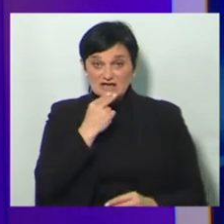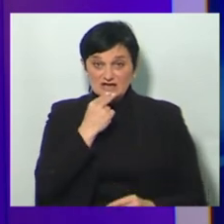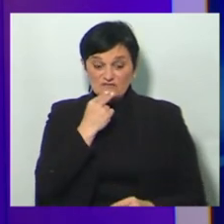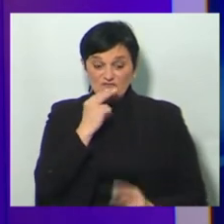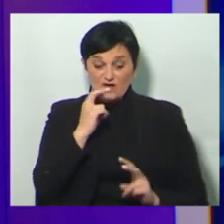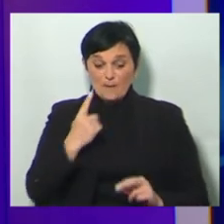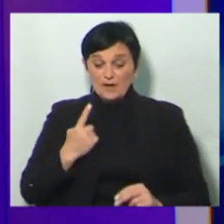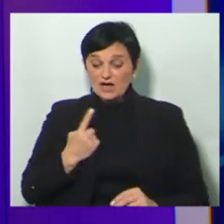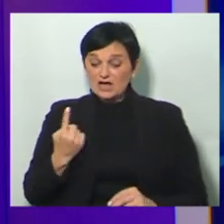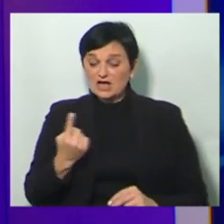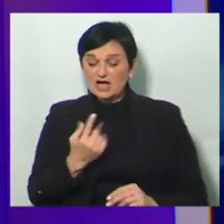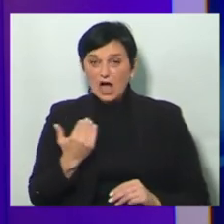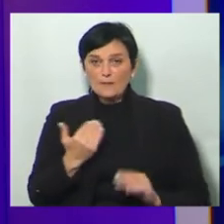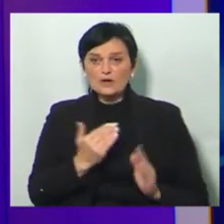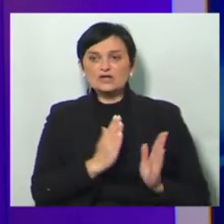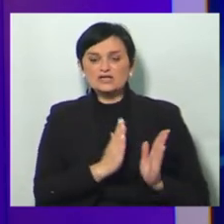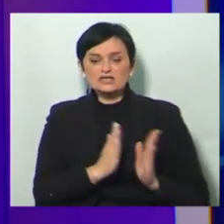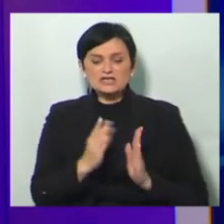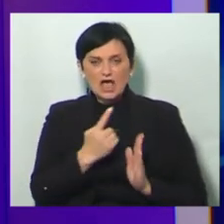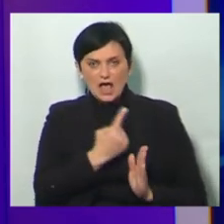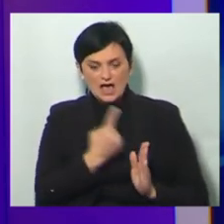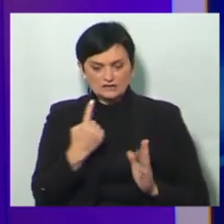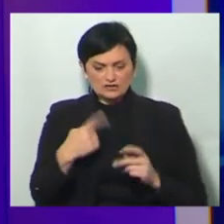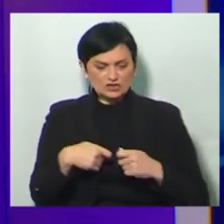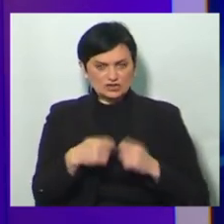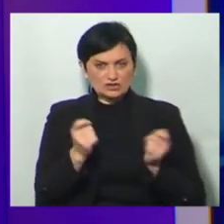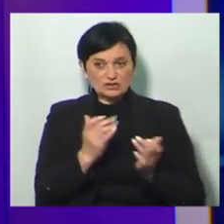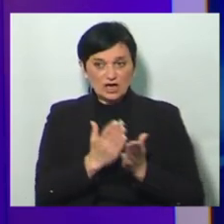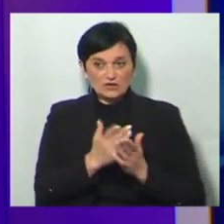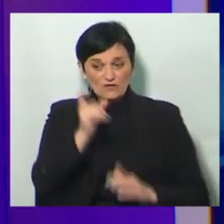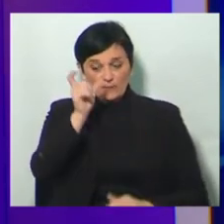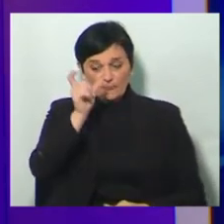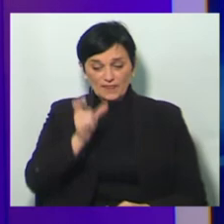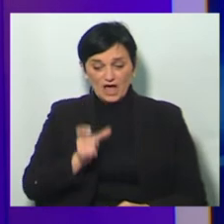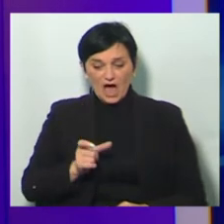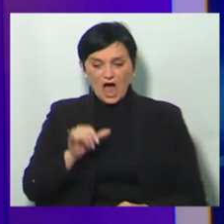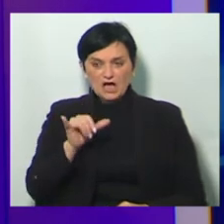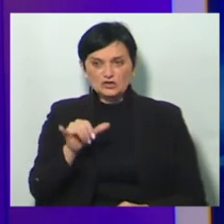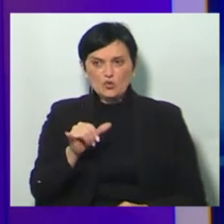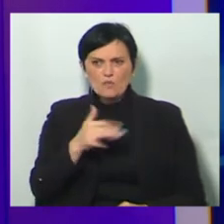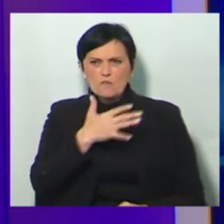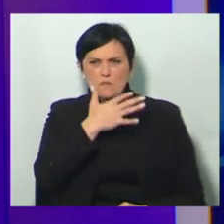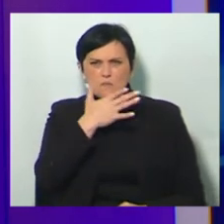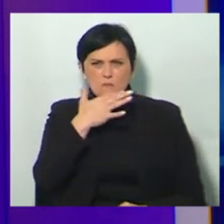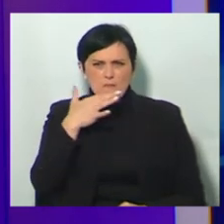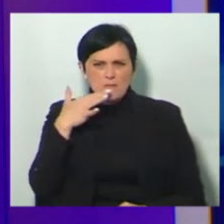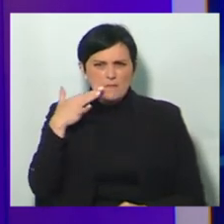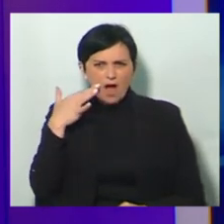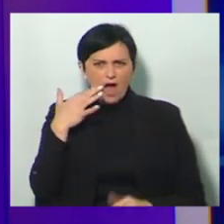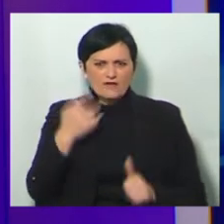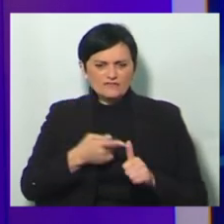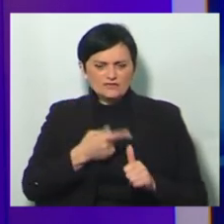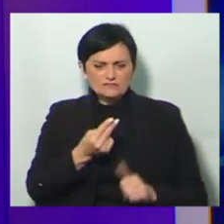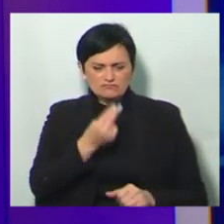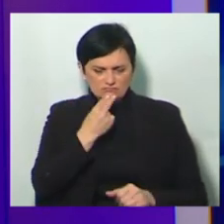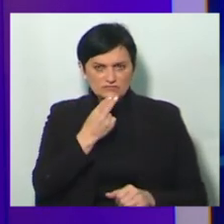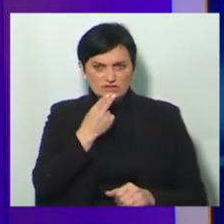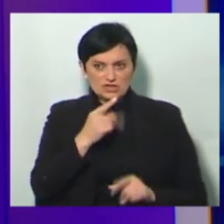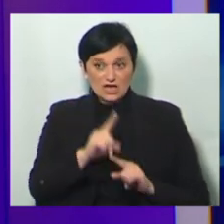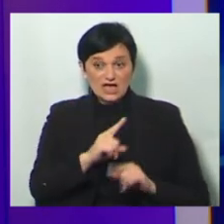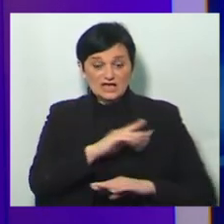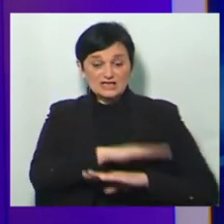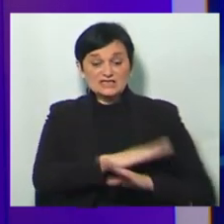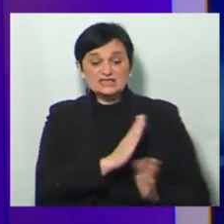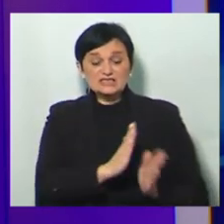Ეს გახლავთ კვებითი ქცევის ერთ-ერთი დარღვევა, როდესაც ადამიანს აქვს ხარბი კვება, აი binge eating ასე ქვია ამ